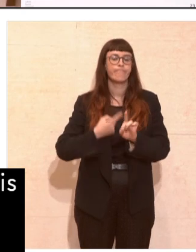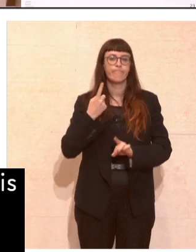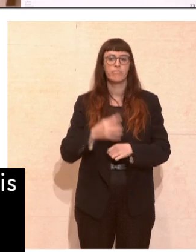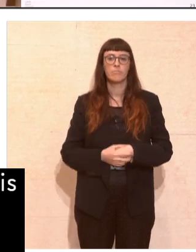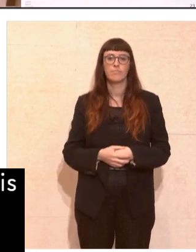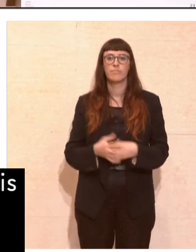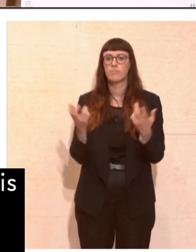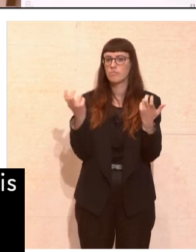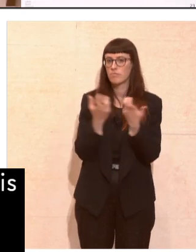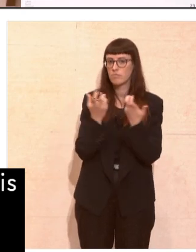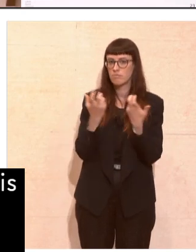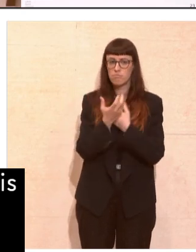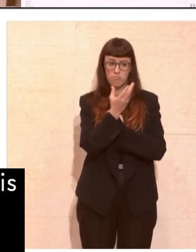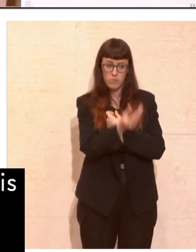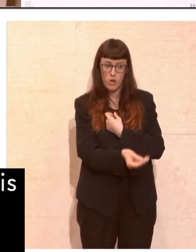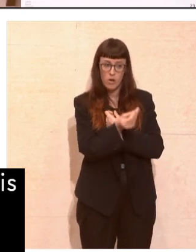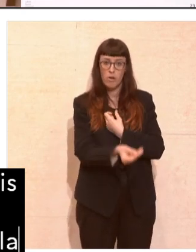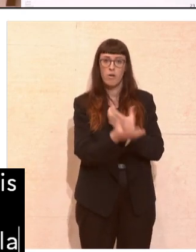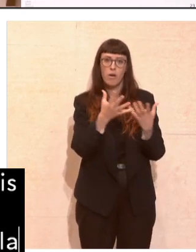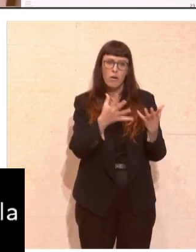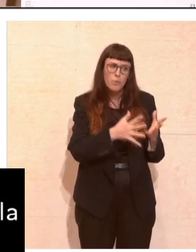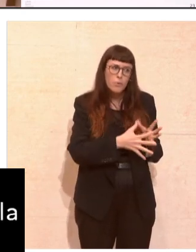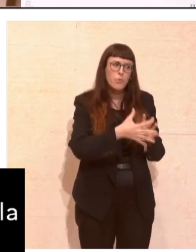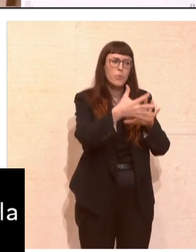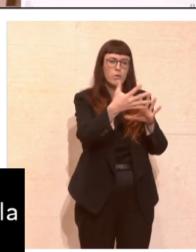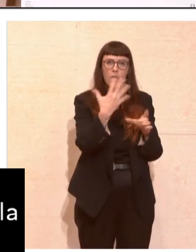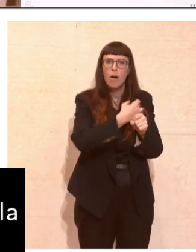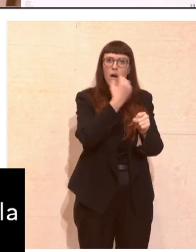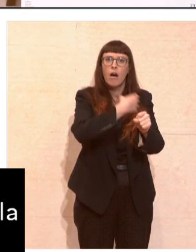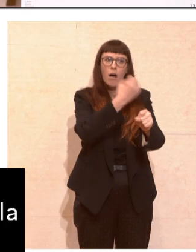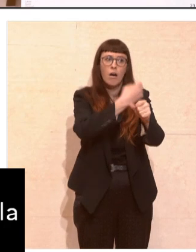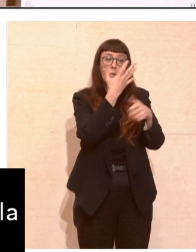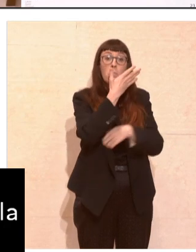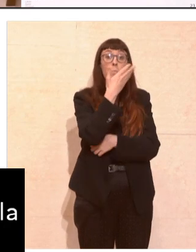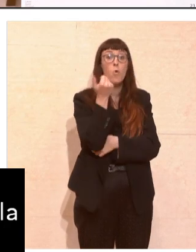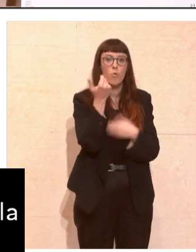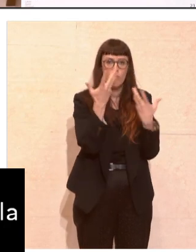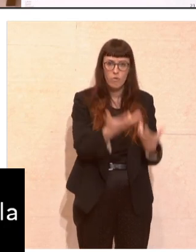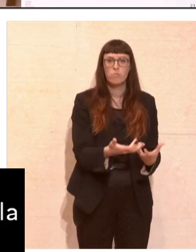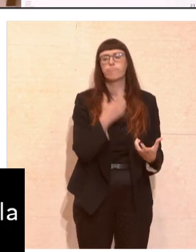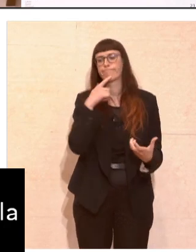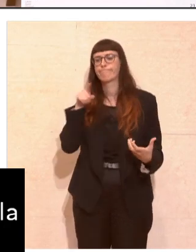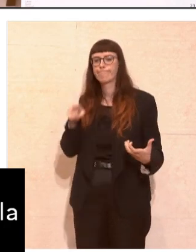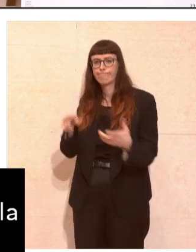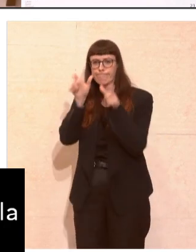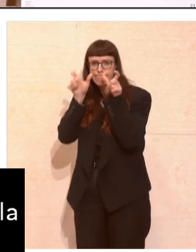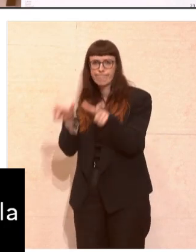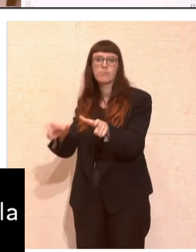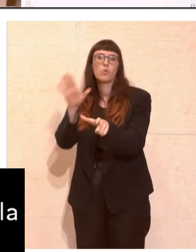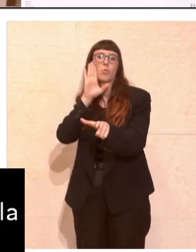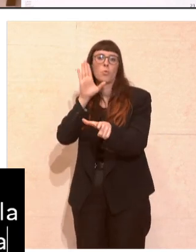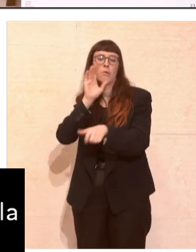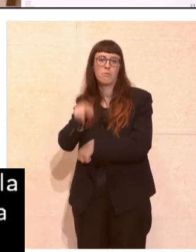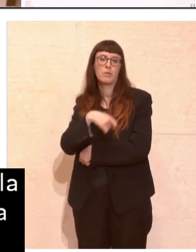la réussite académique des enfants, c'est très, très important de mettre le sommeil dans la balance. Et évidemment, la